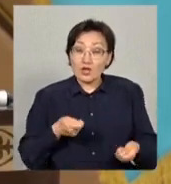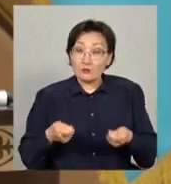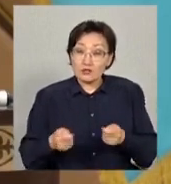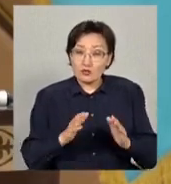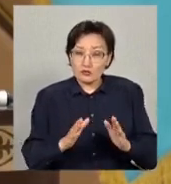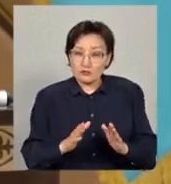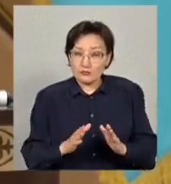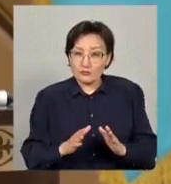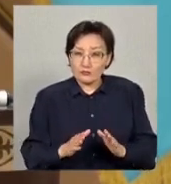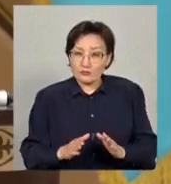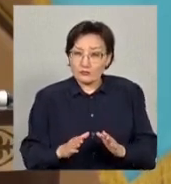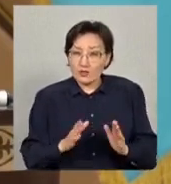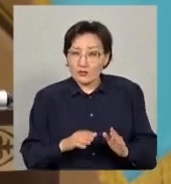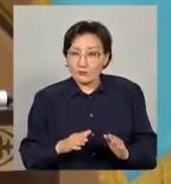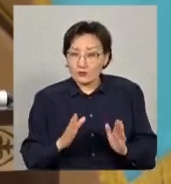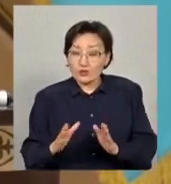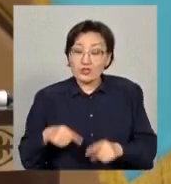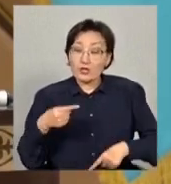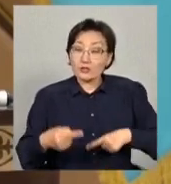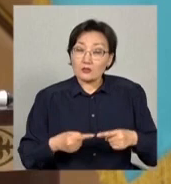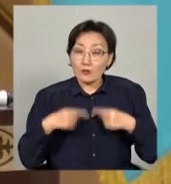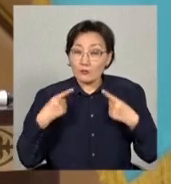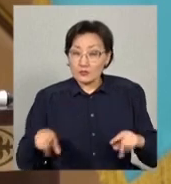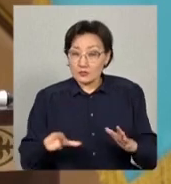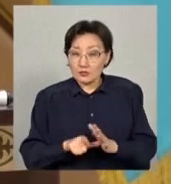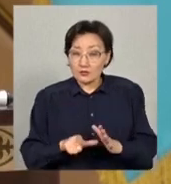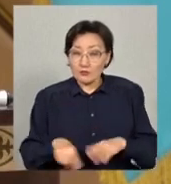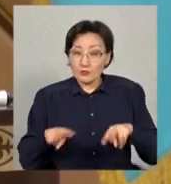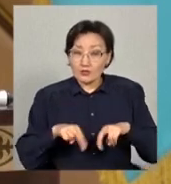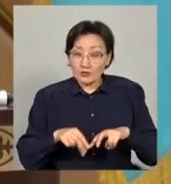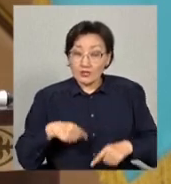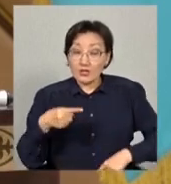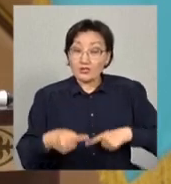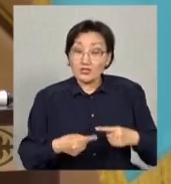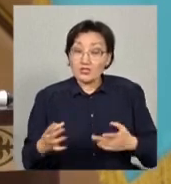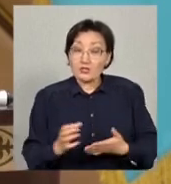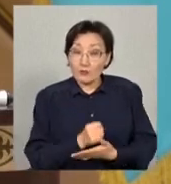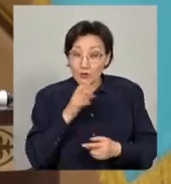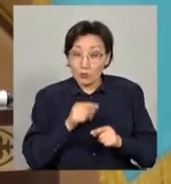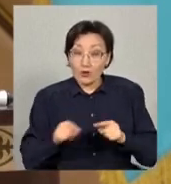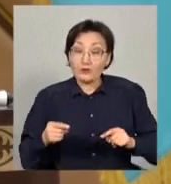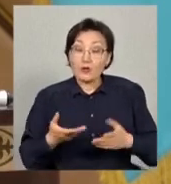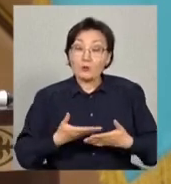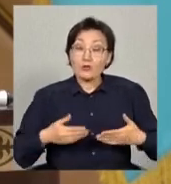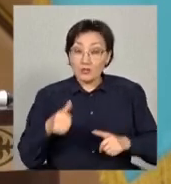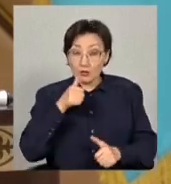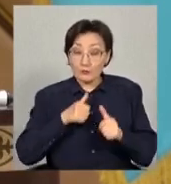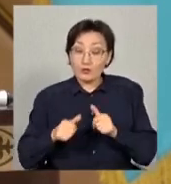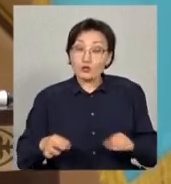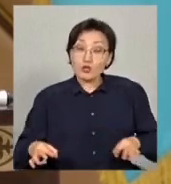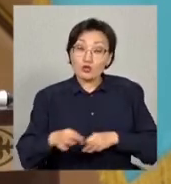арқылы және де басқа да өзіміздің салықтық мониторинг арқылы анықтаған кезде біз осы пилоттық